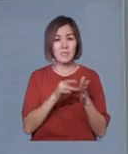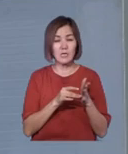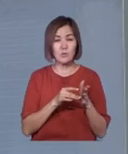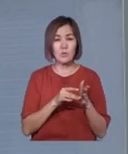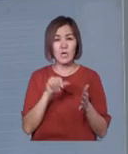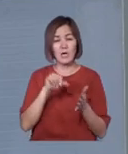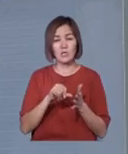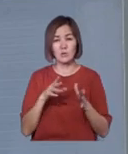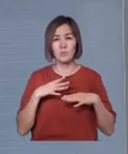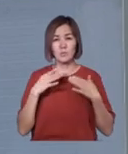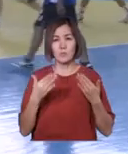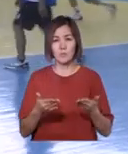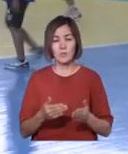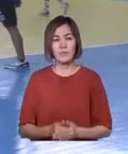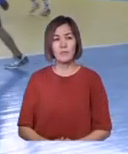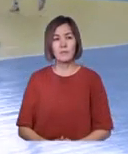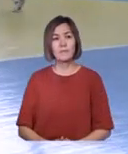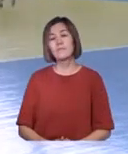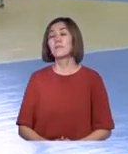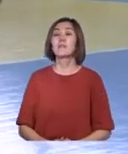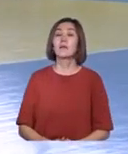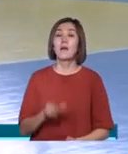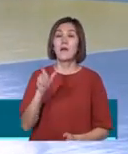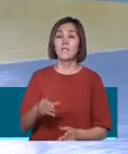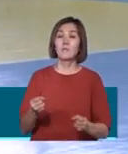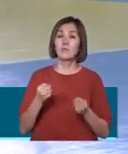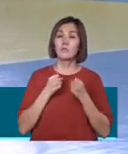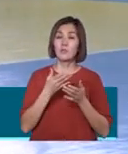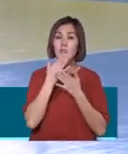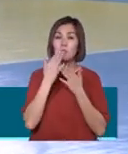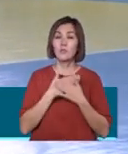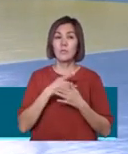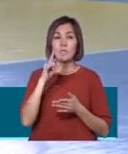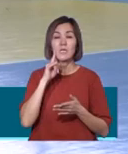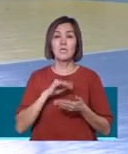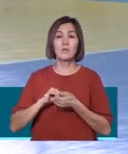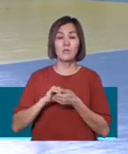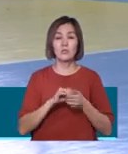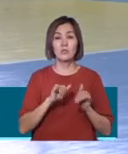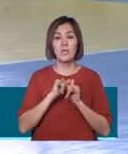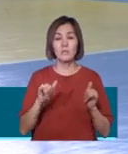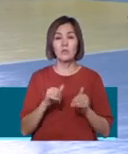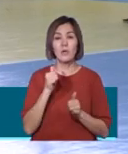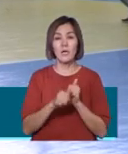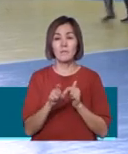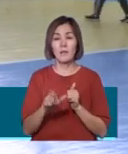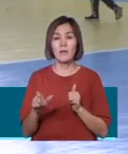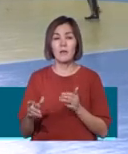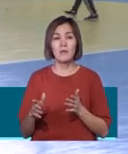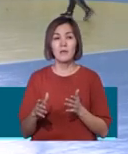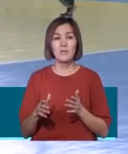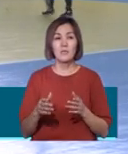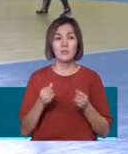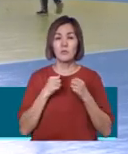бірден қатысуға ниет танытыпты. Адамның спортқа деген рухын ояту, қазақ күресін дамыту, және әр баламыз алы. Қазір көп